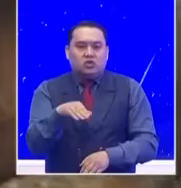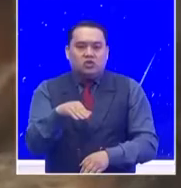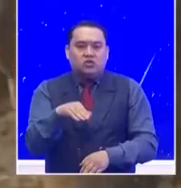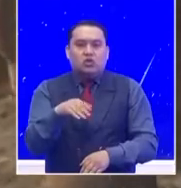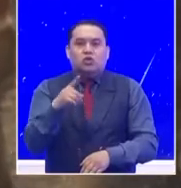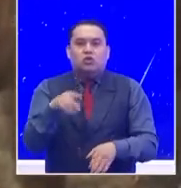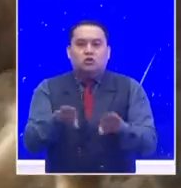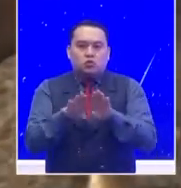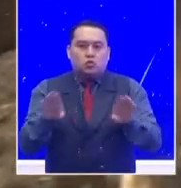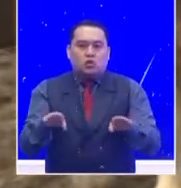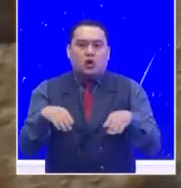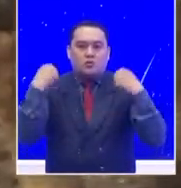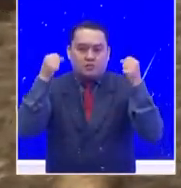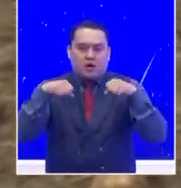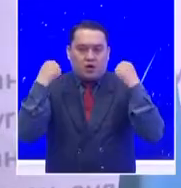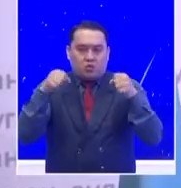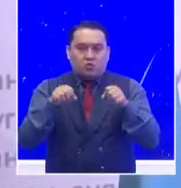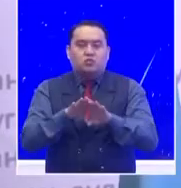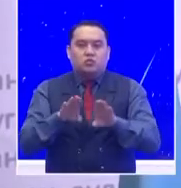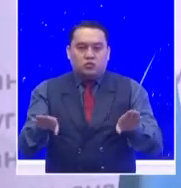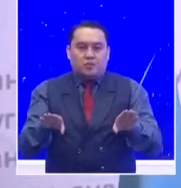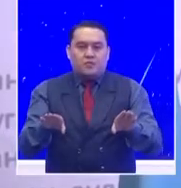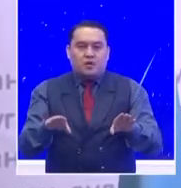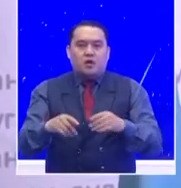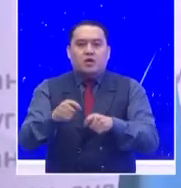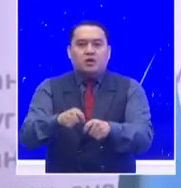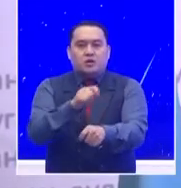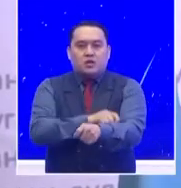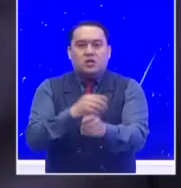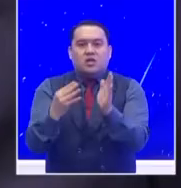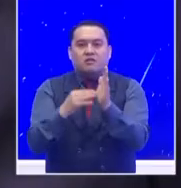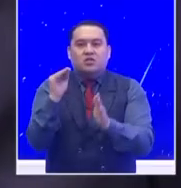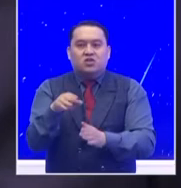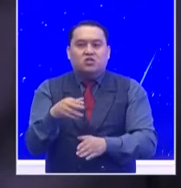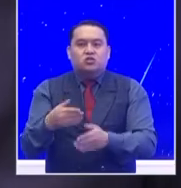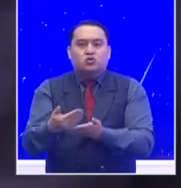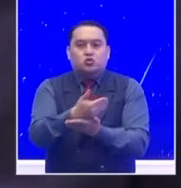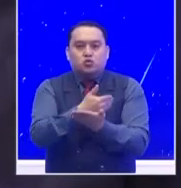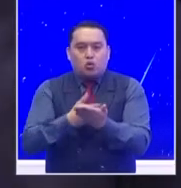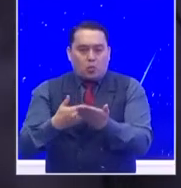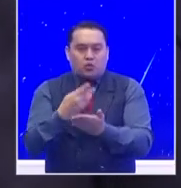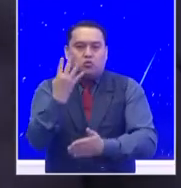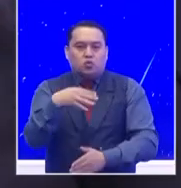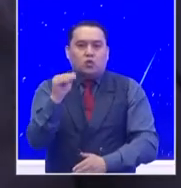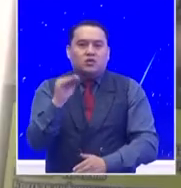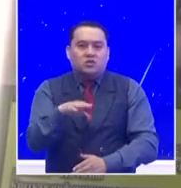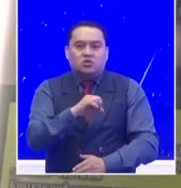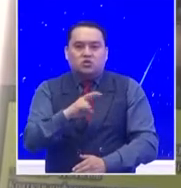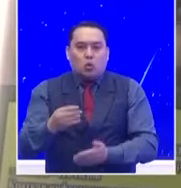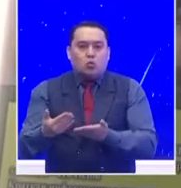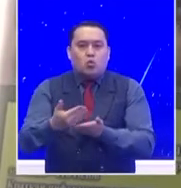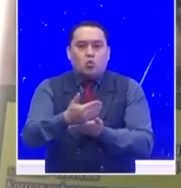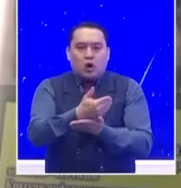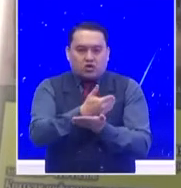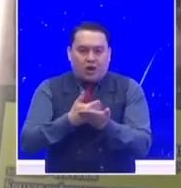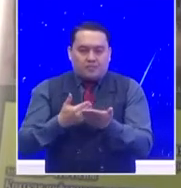почти столько же мелкого рогатого скота. С площади около 9 тысяч гектаров земли собрано почти 40 тысяч тонн урожая.